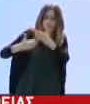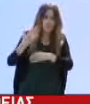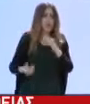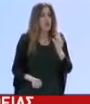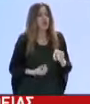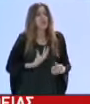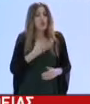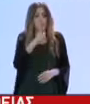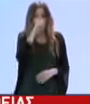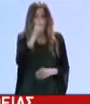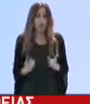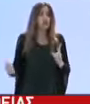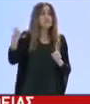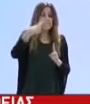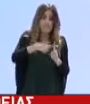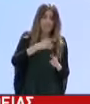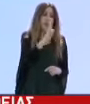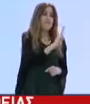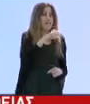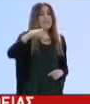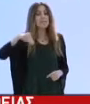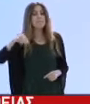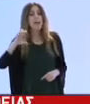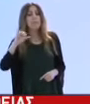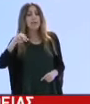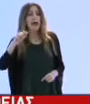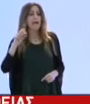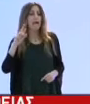το Μεϊμαράκη που ανέλαβε